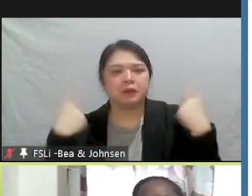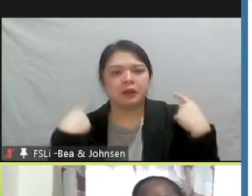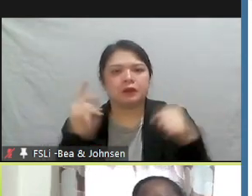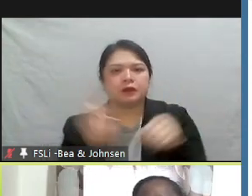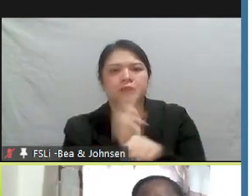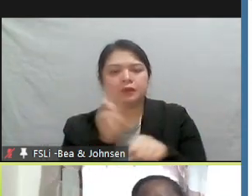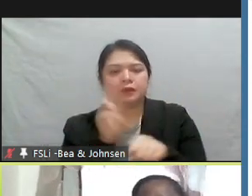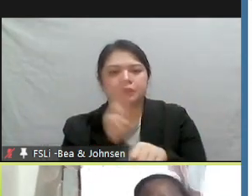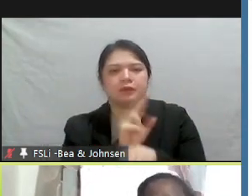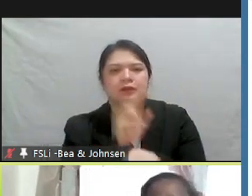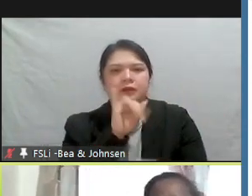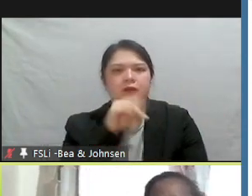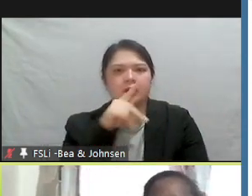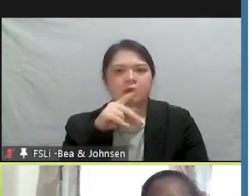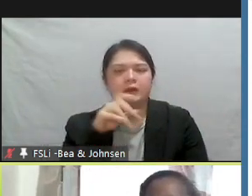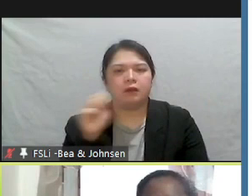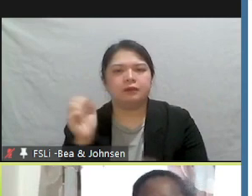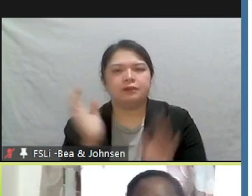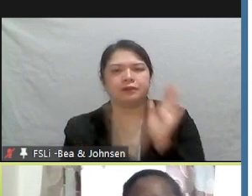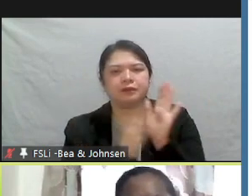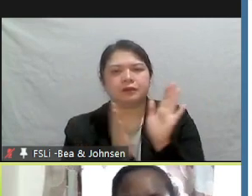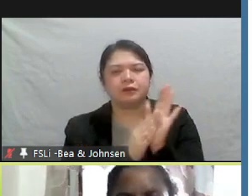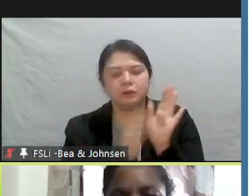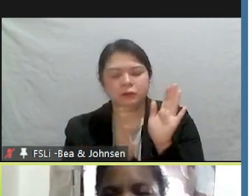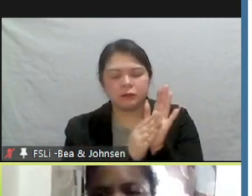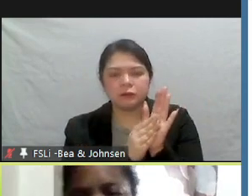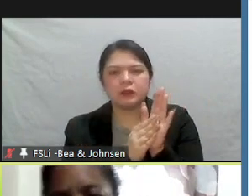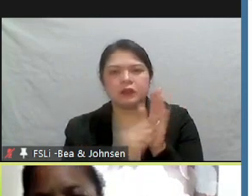mga IPED school itong mga nagawang